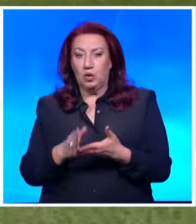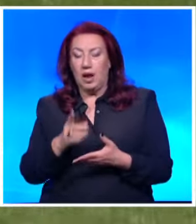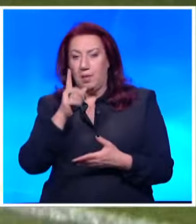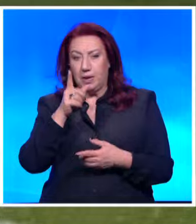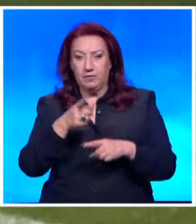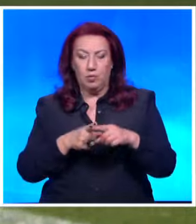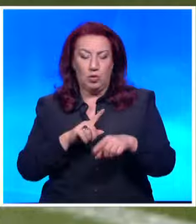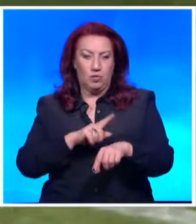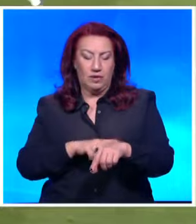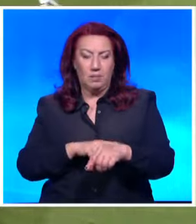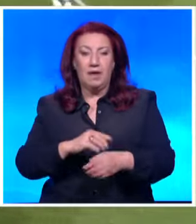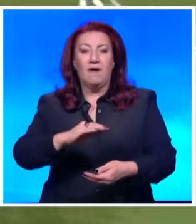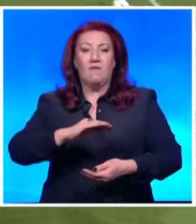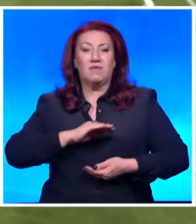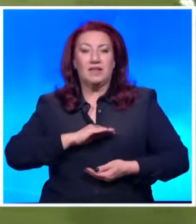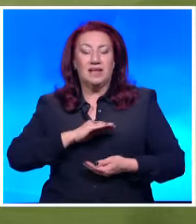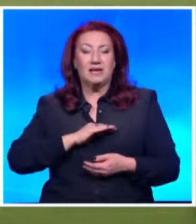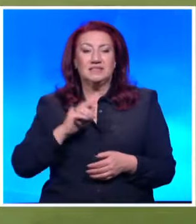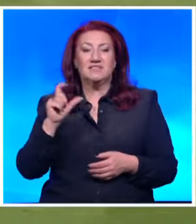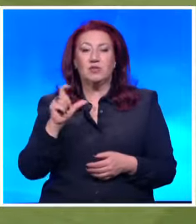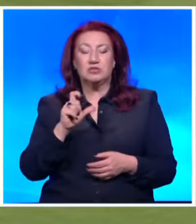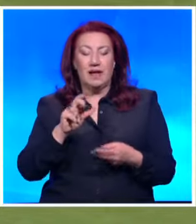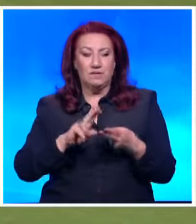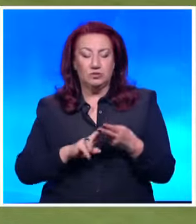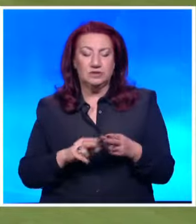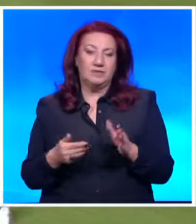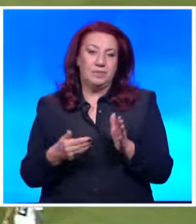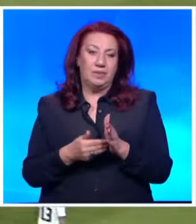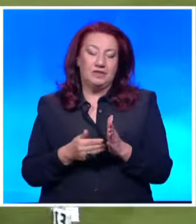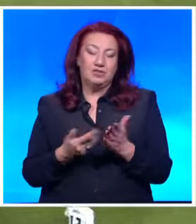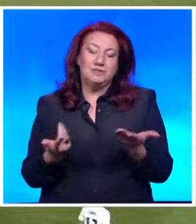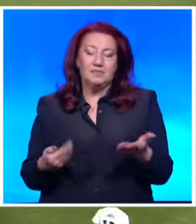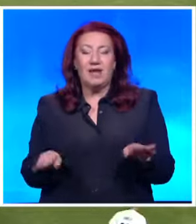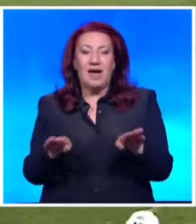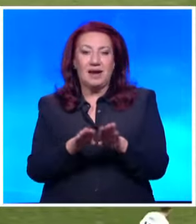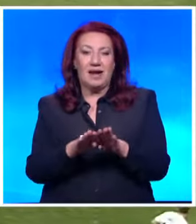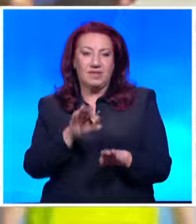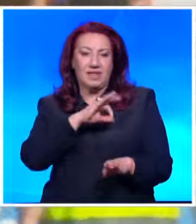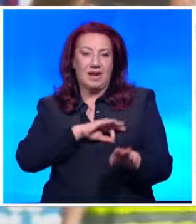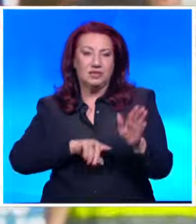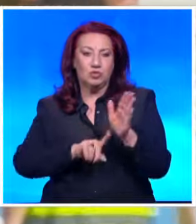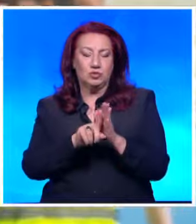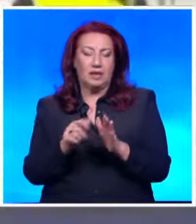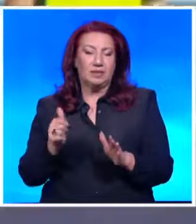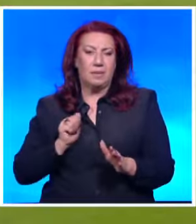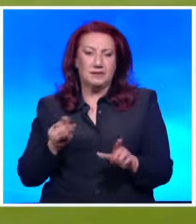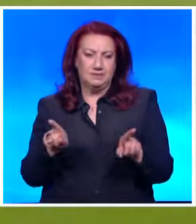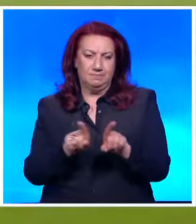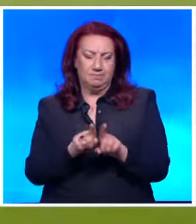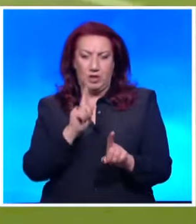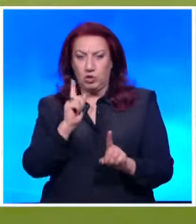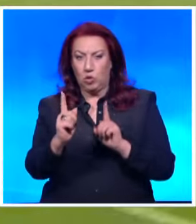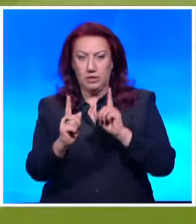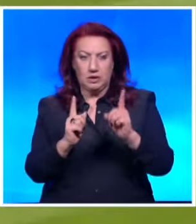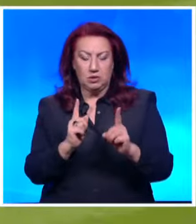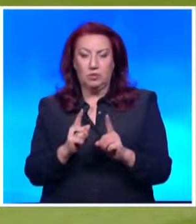полувреме вратарят Светослав Вуцов беше причината равенството в резултата да се запази. Най-чистото положение през второто полувреме се откри